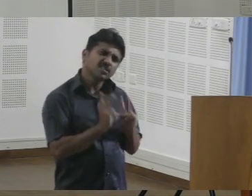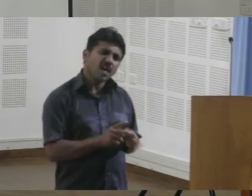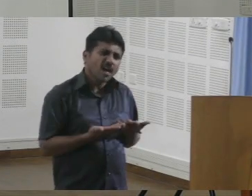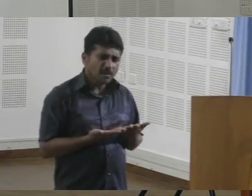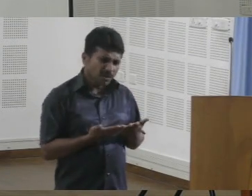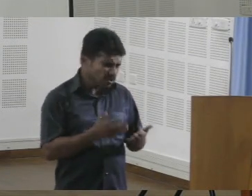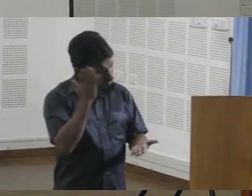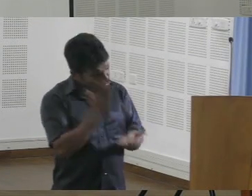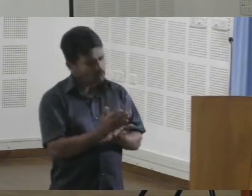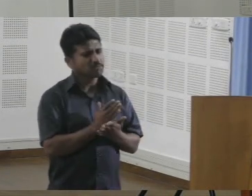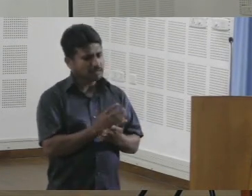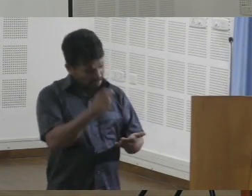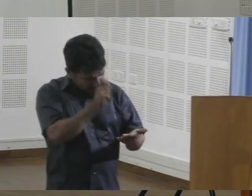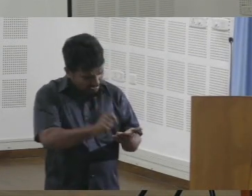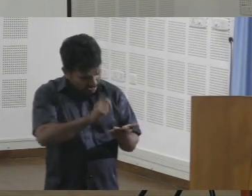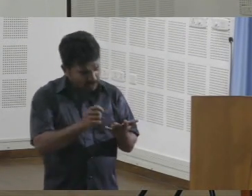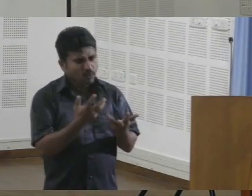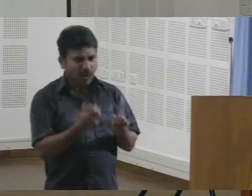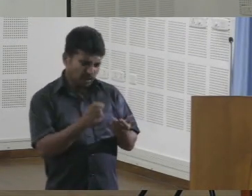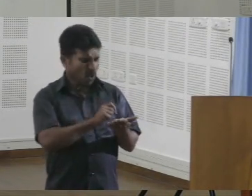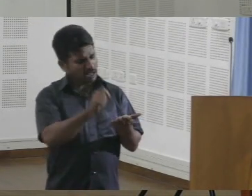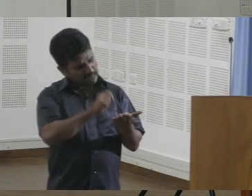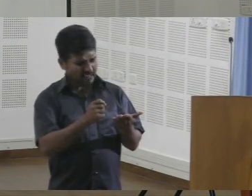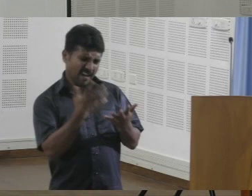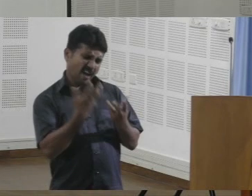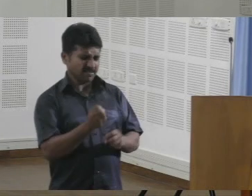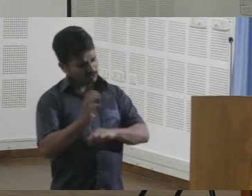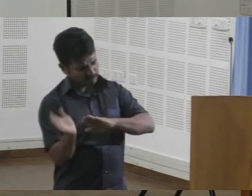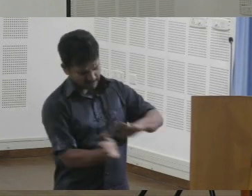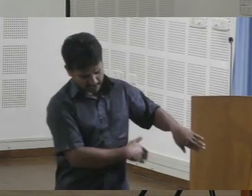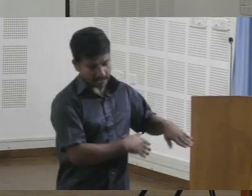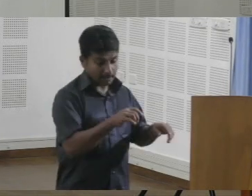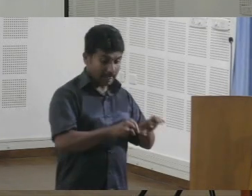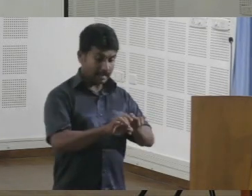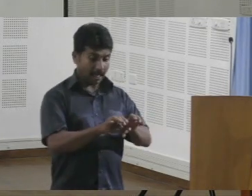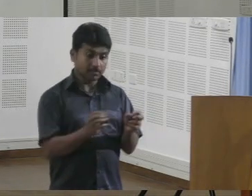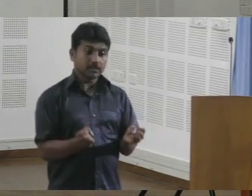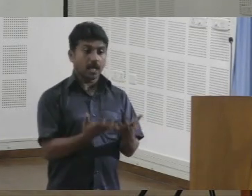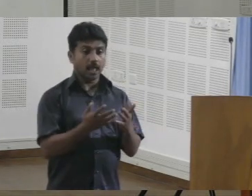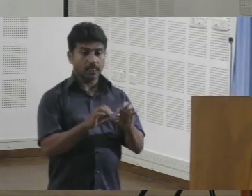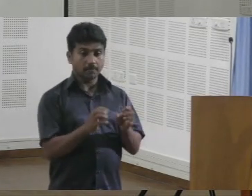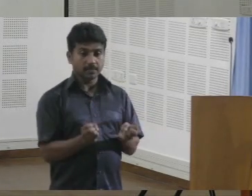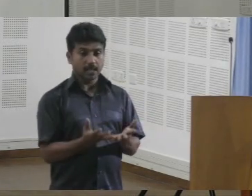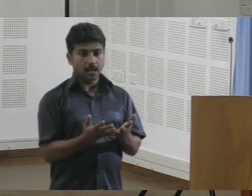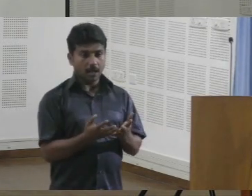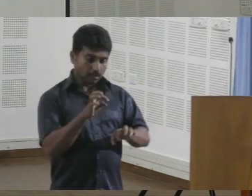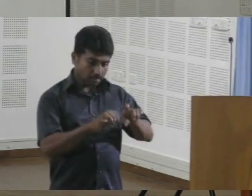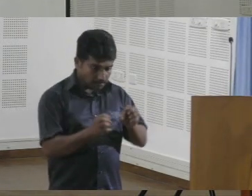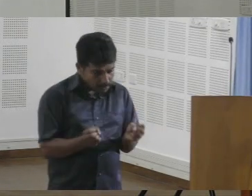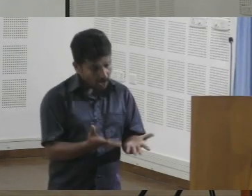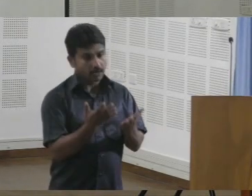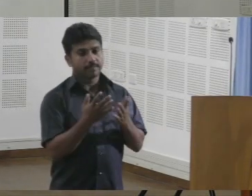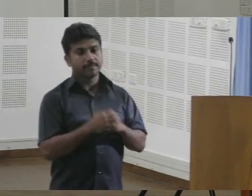അത് മതി, റൈറ്റിംഗ് ഇല്ലെങ്കിൽ വേണ്ട, ഇനി നമുക്ക് ടൈപ്പിംഗ് പഠിപ്പിക്കാൻ നോക്കാം എന്നുള്ള രീതിയിൽ ഞങ്ങൾ ടൈപ്പിംഗ് സ്റ്റാർട്ട് ചെയ്തു.